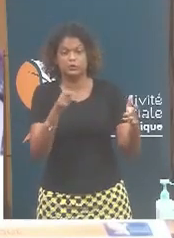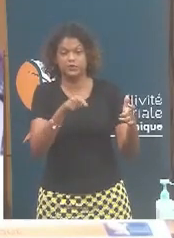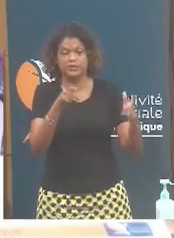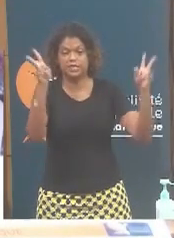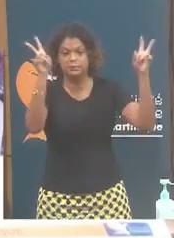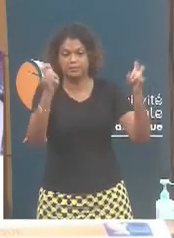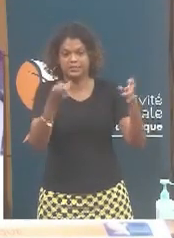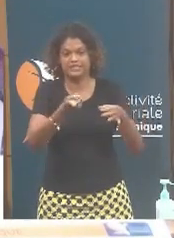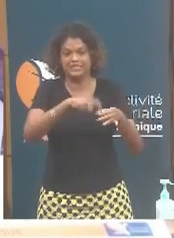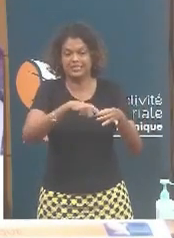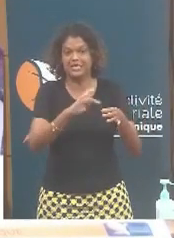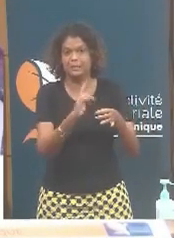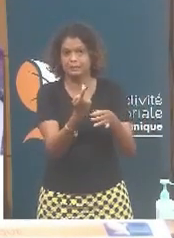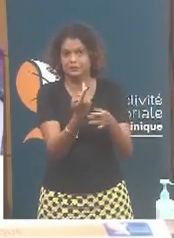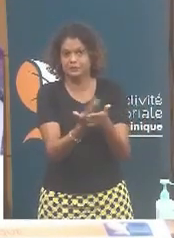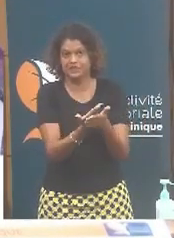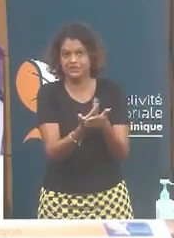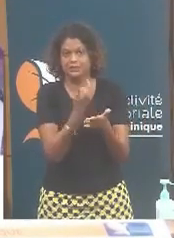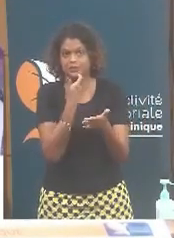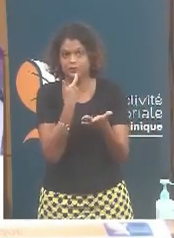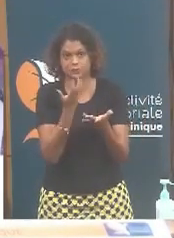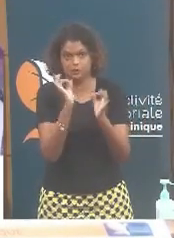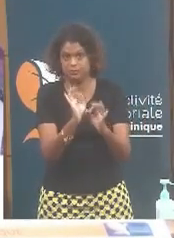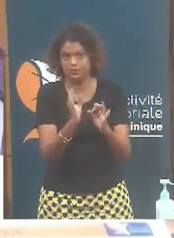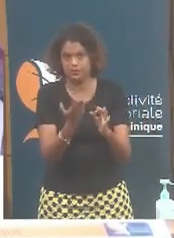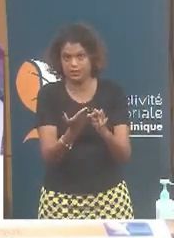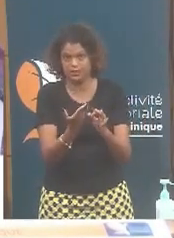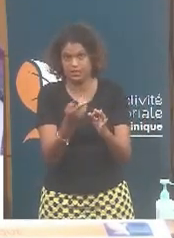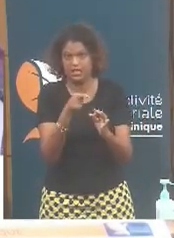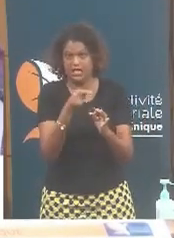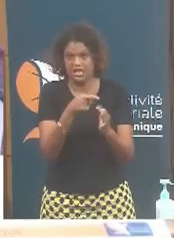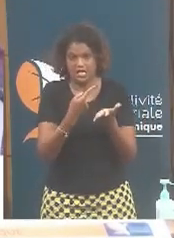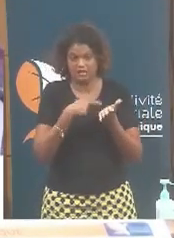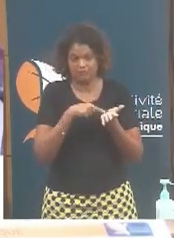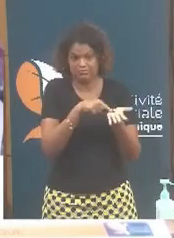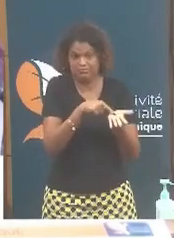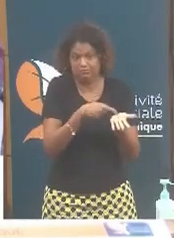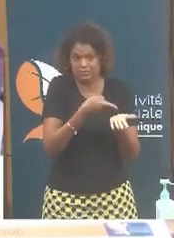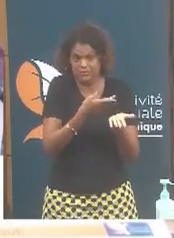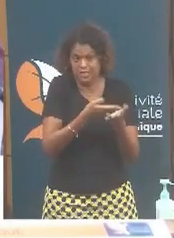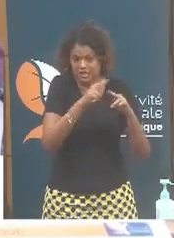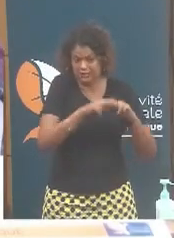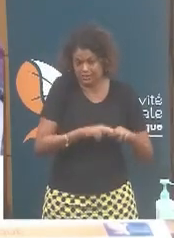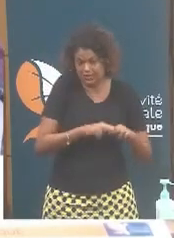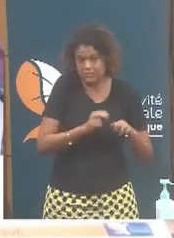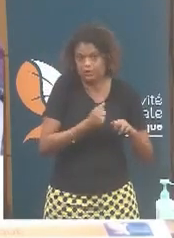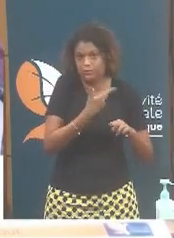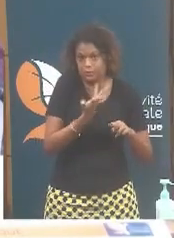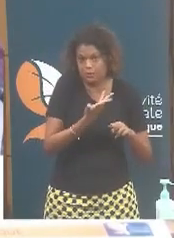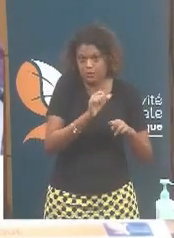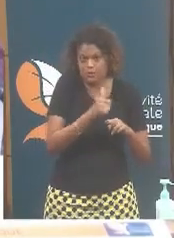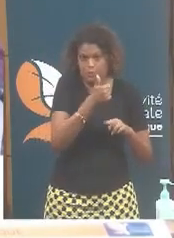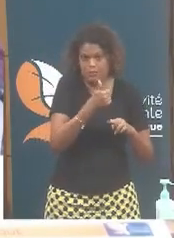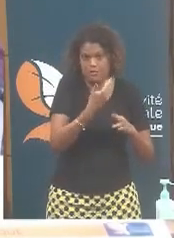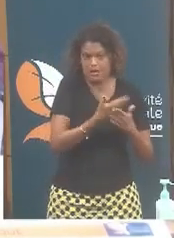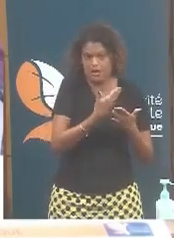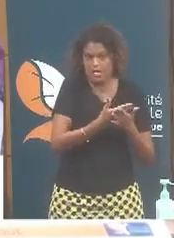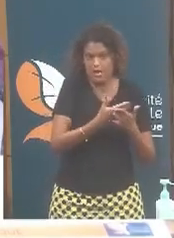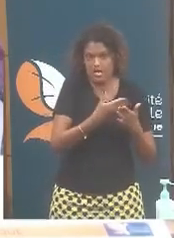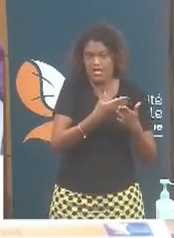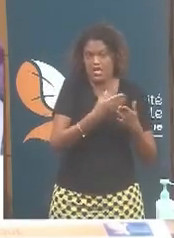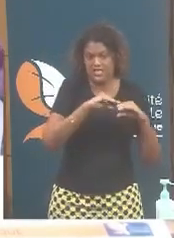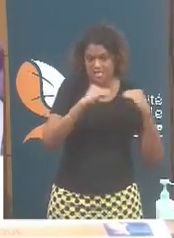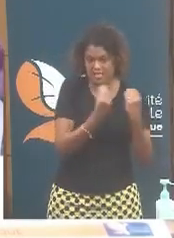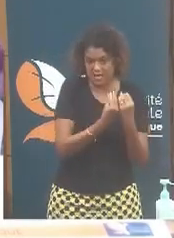mixte, savoir quelle est la part du passif qui est serait imputé au premier actionnaire le plus important, qu'est la